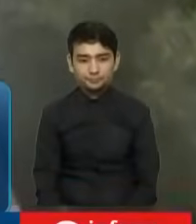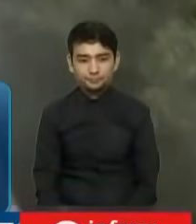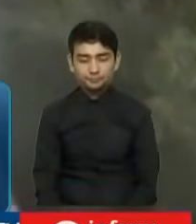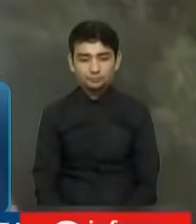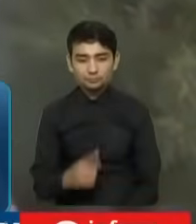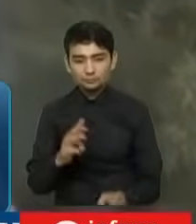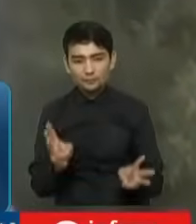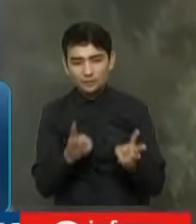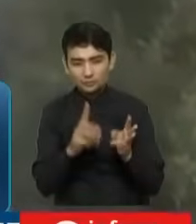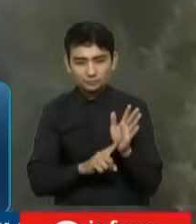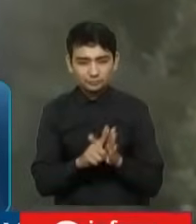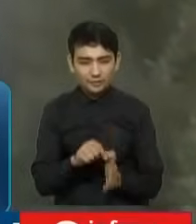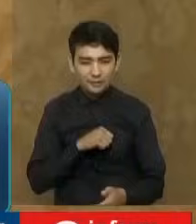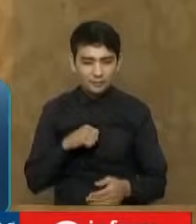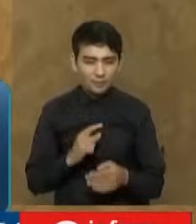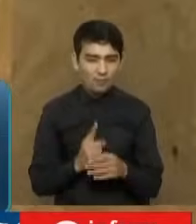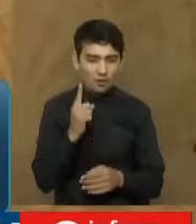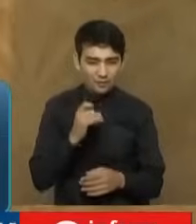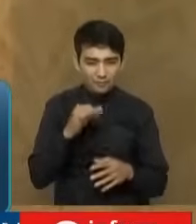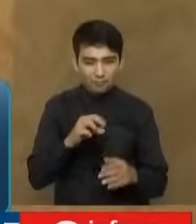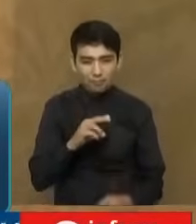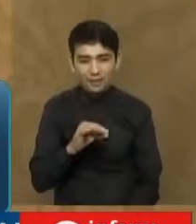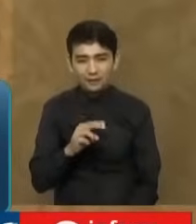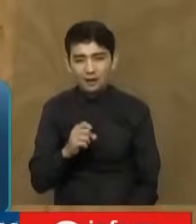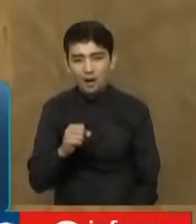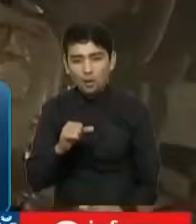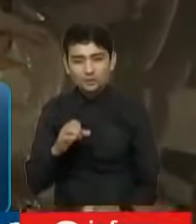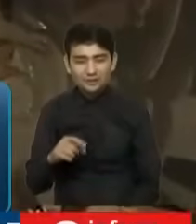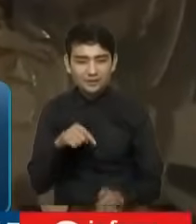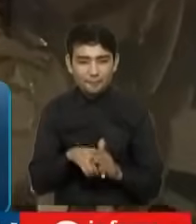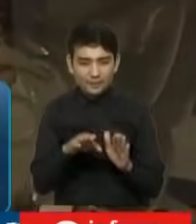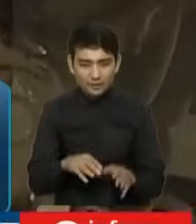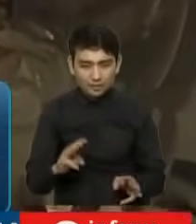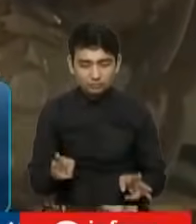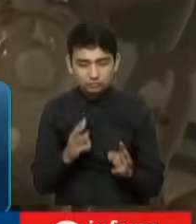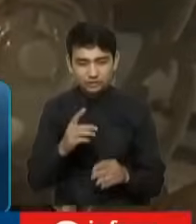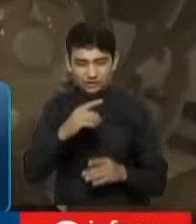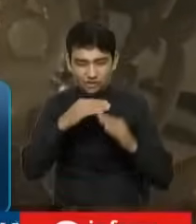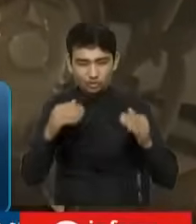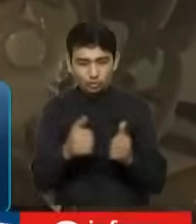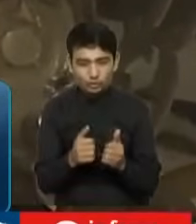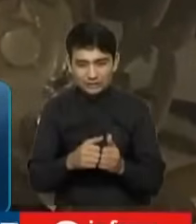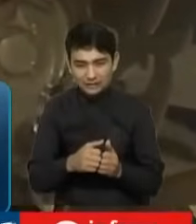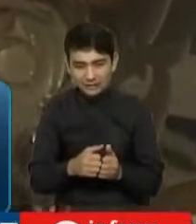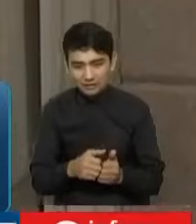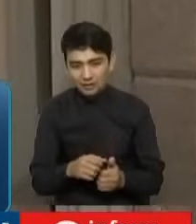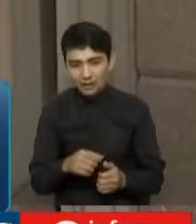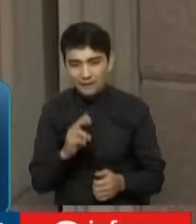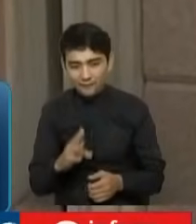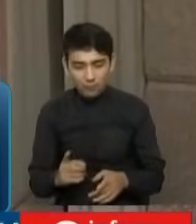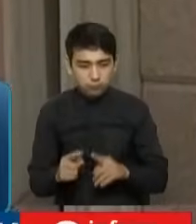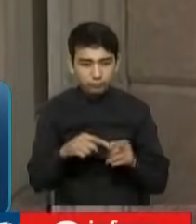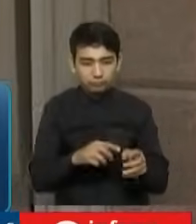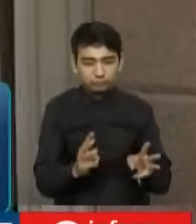Предположительно, возгорание началось на последнем этаже в пентхаусе. Практически молниеносно огонь перекинулся на крышу соседней квартиры. К счастью, никто не пострадал.